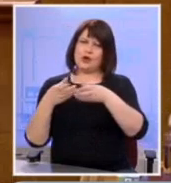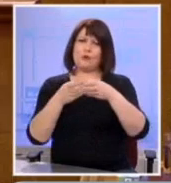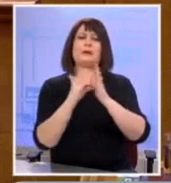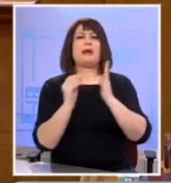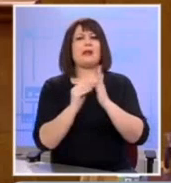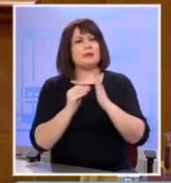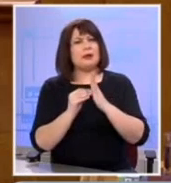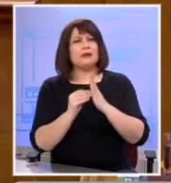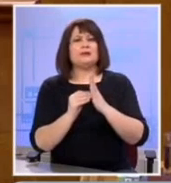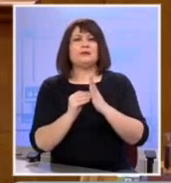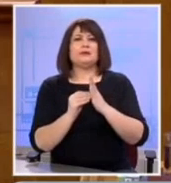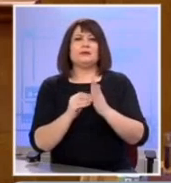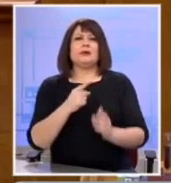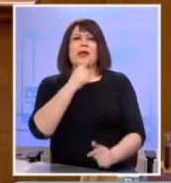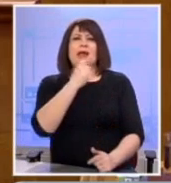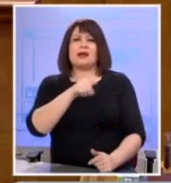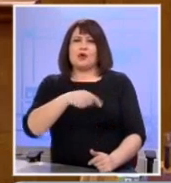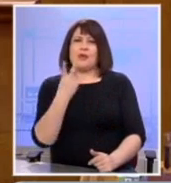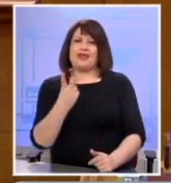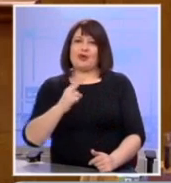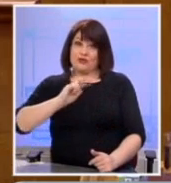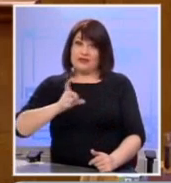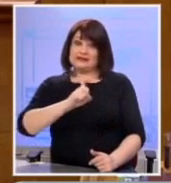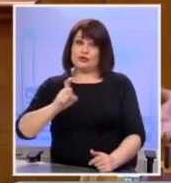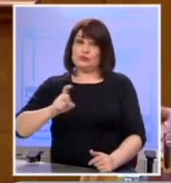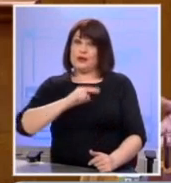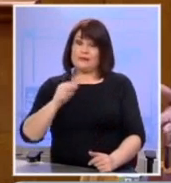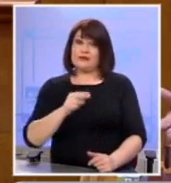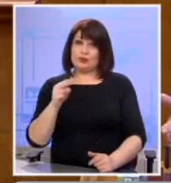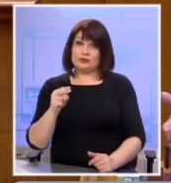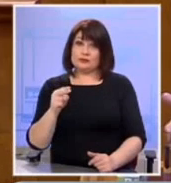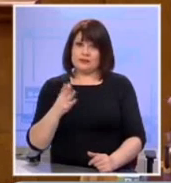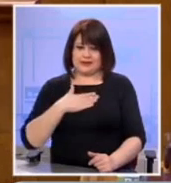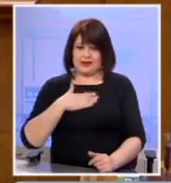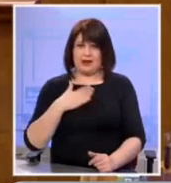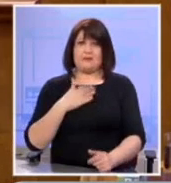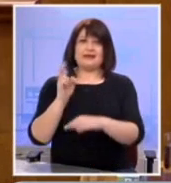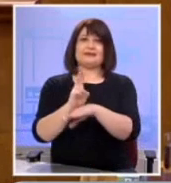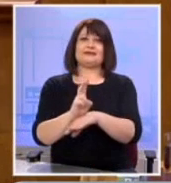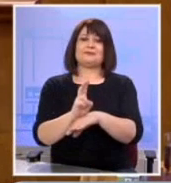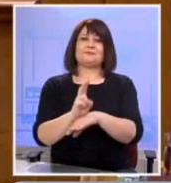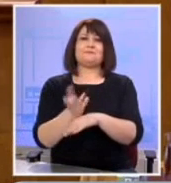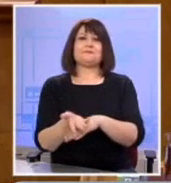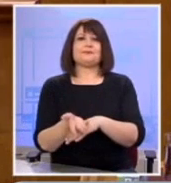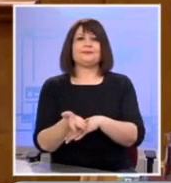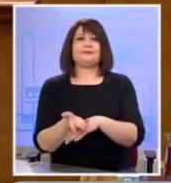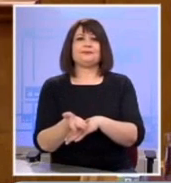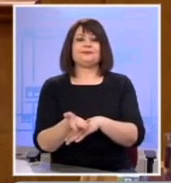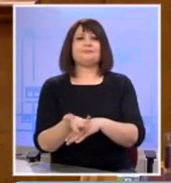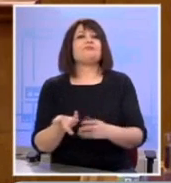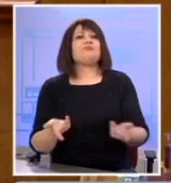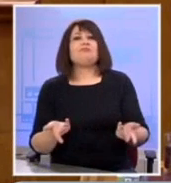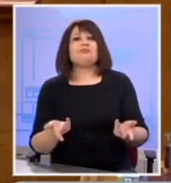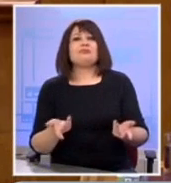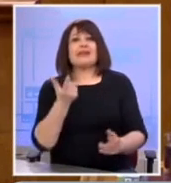χάρη, για το 1,2 δισεκατομμύρια που είναι λεφτά δικά μας που φύγανε μαζί με τα 11, για